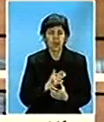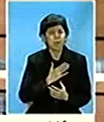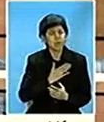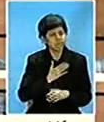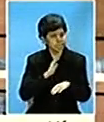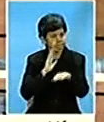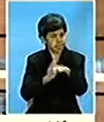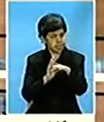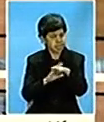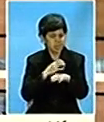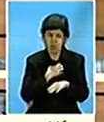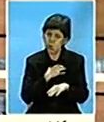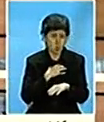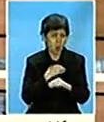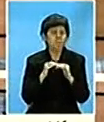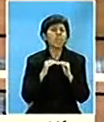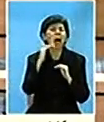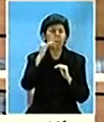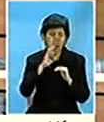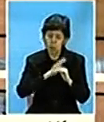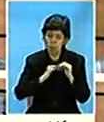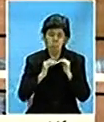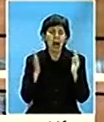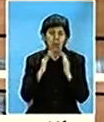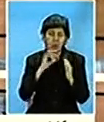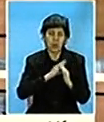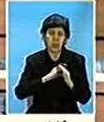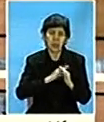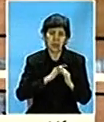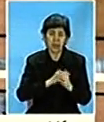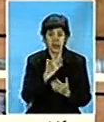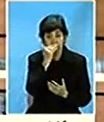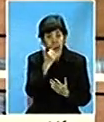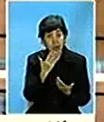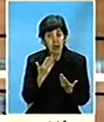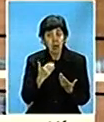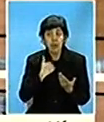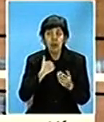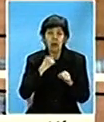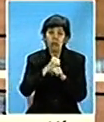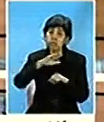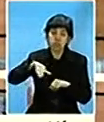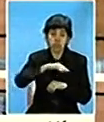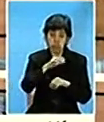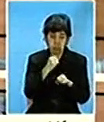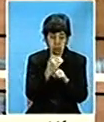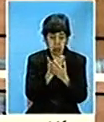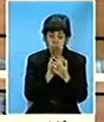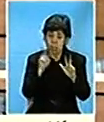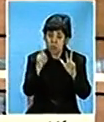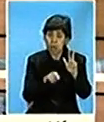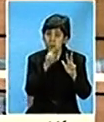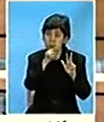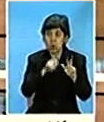ขอติงว่าค่อนข้างจะตั้งไว้สูงมากเกินไปเพราะว่าโดยภาพรวมนั้นการตั้งไว้แค่ 3% นั้น